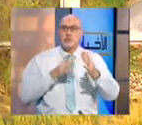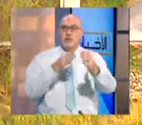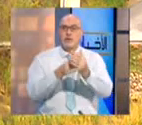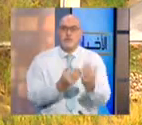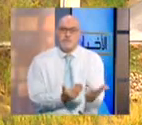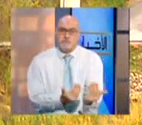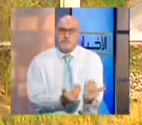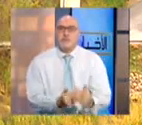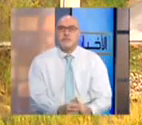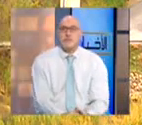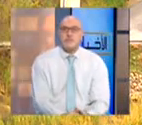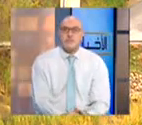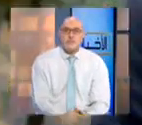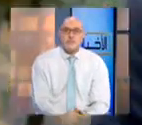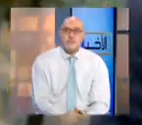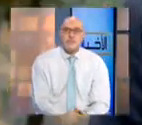لتطلعاتهم. ملعب جواري